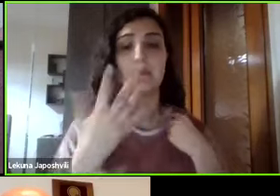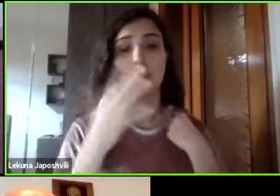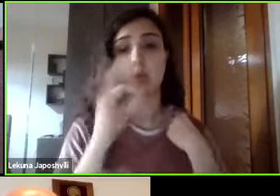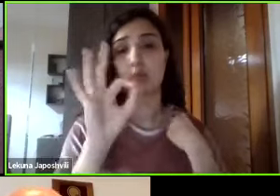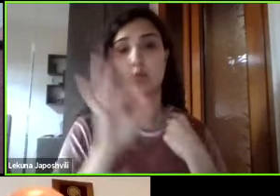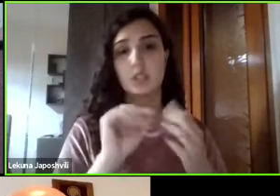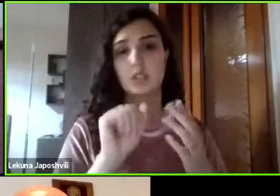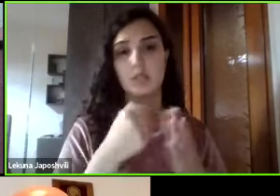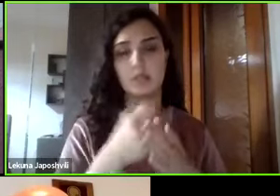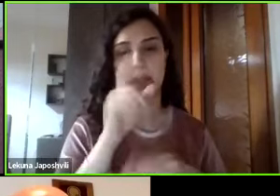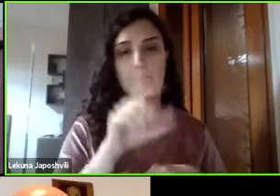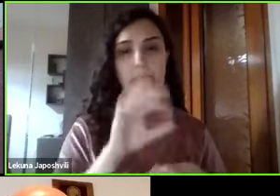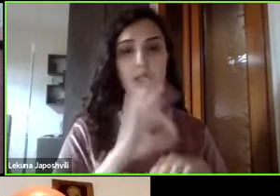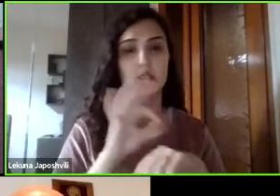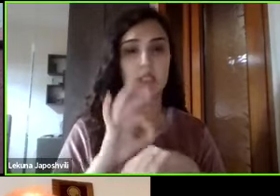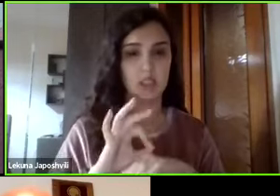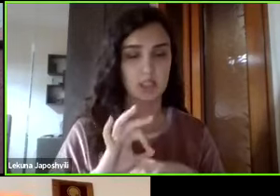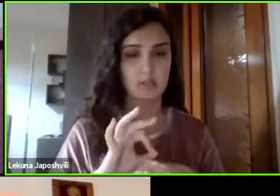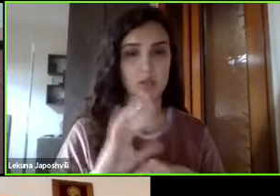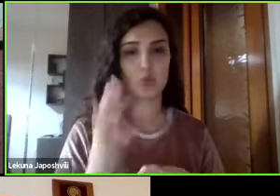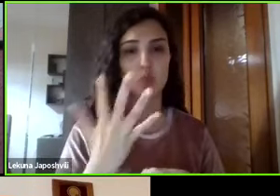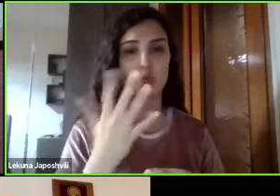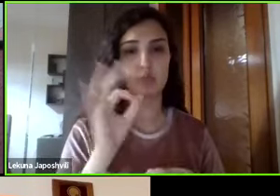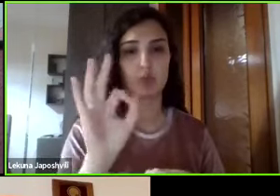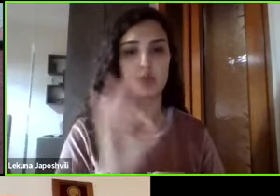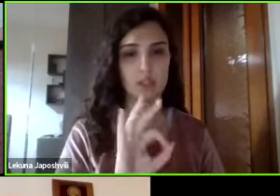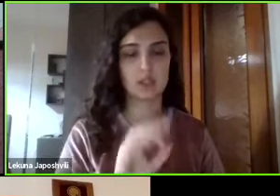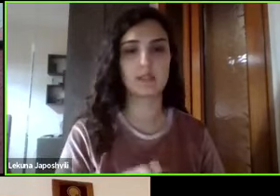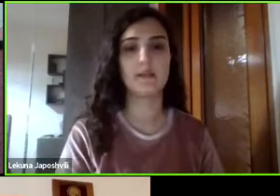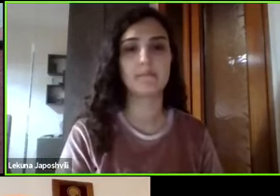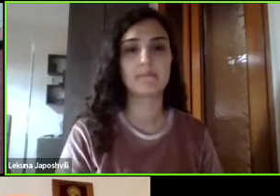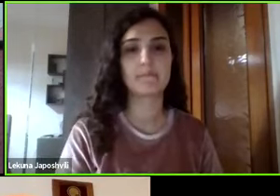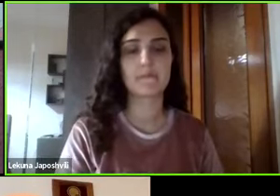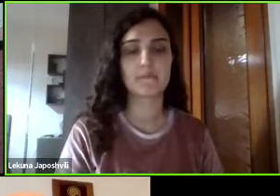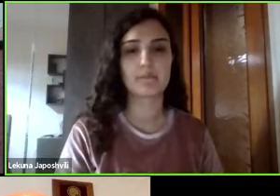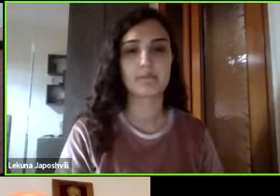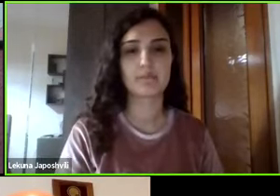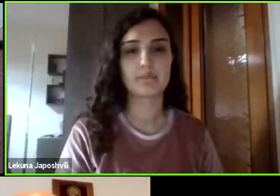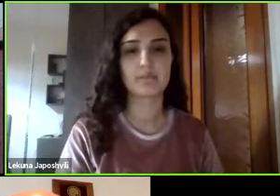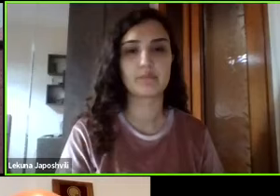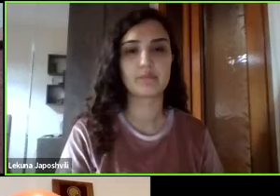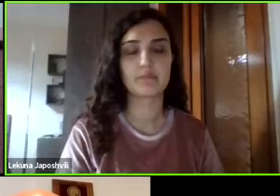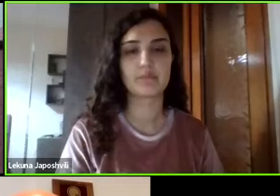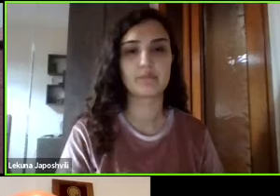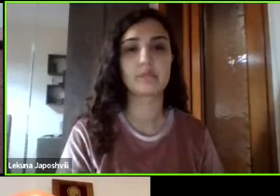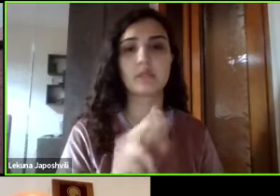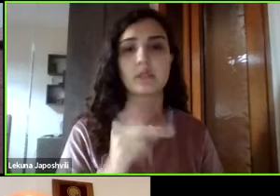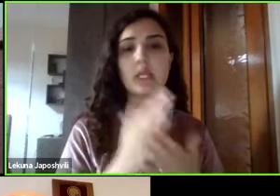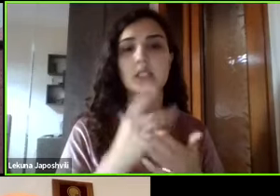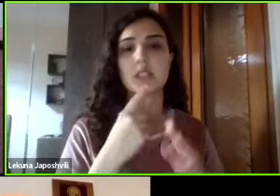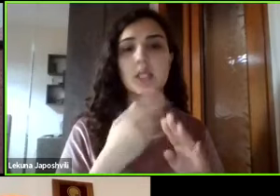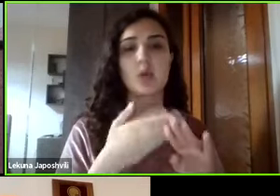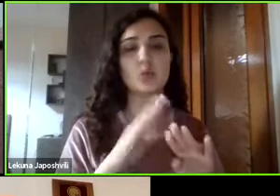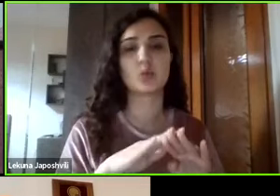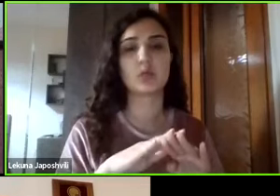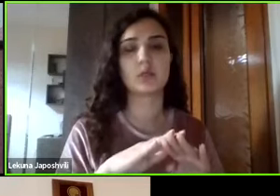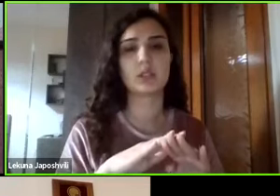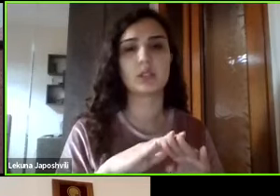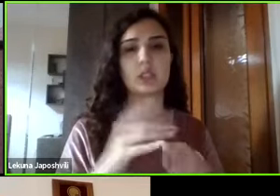5%-ამდე პაციენტების 5%-ს. და არის ესეთი გართულება